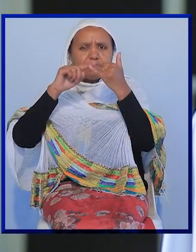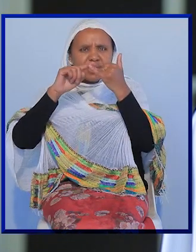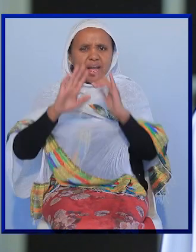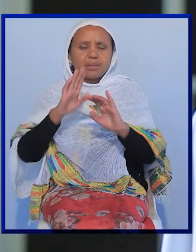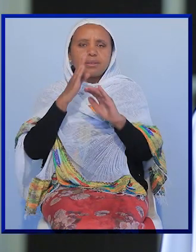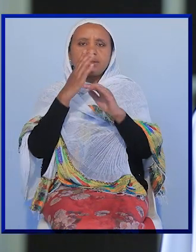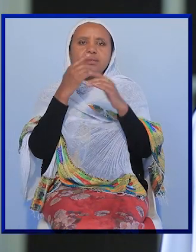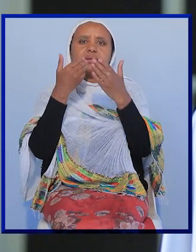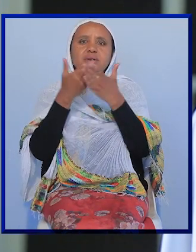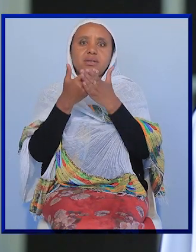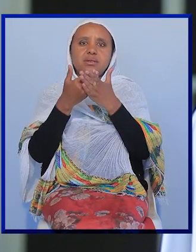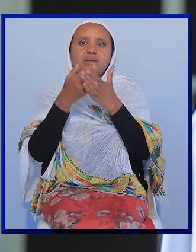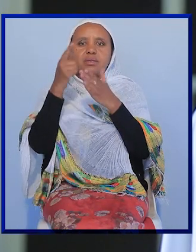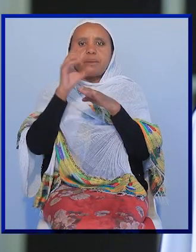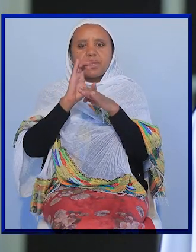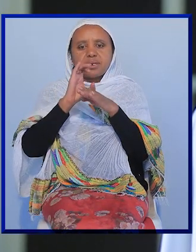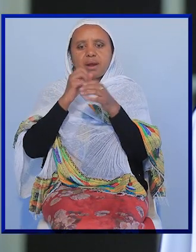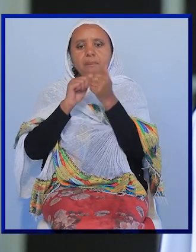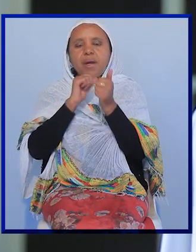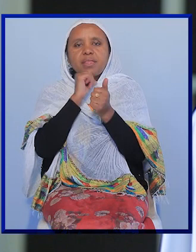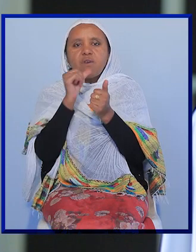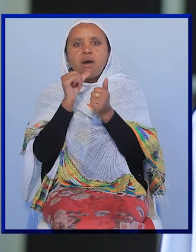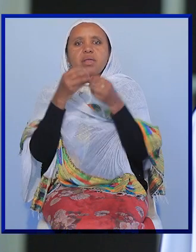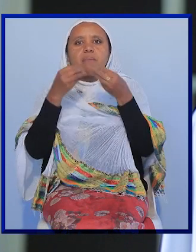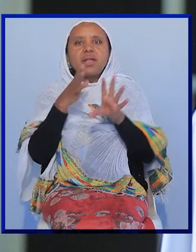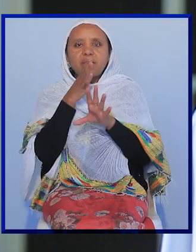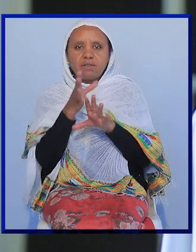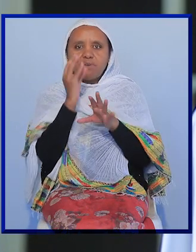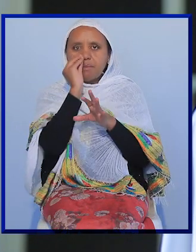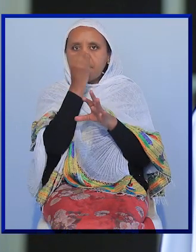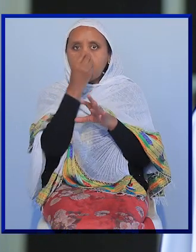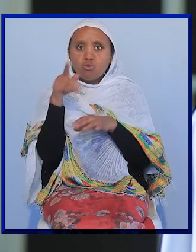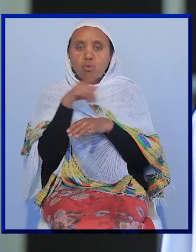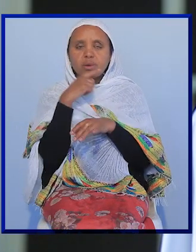ድረስ ከዚያም በኋላ ቤተ ክርስቲያን የማጠፋ የማትረግፍ